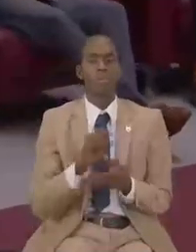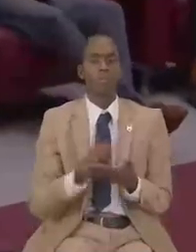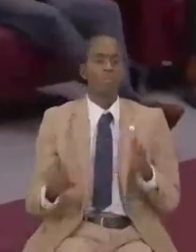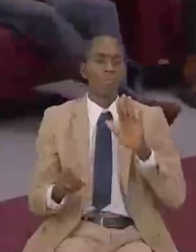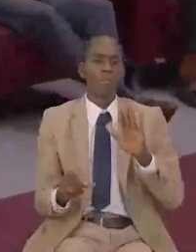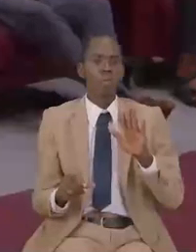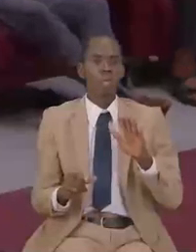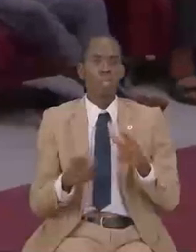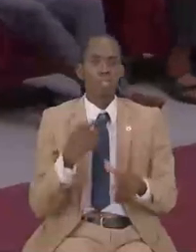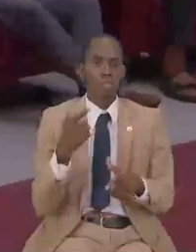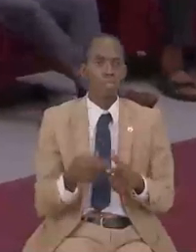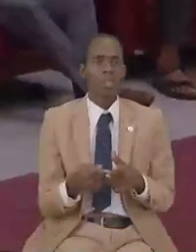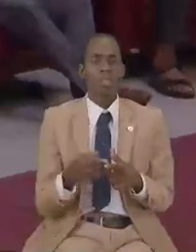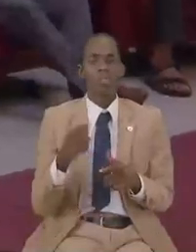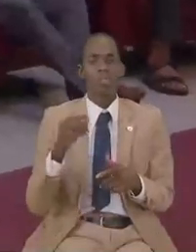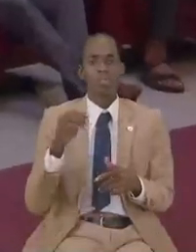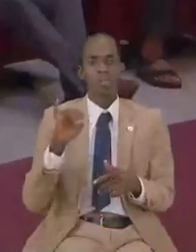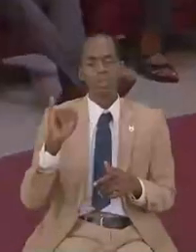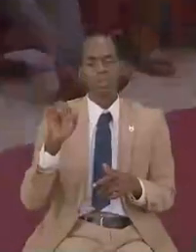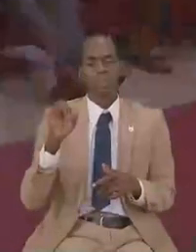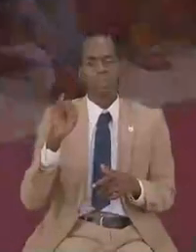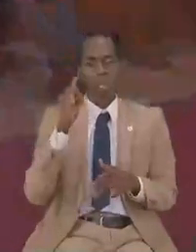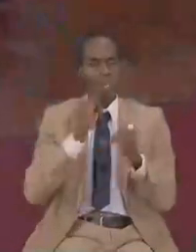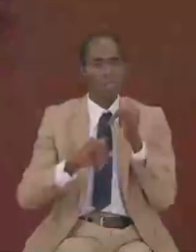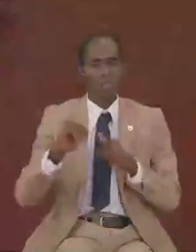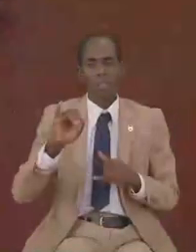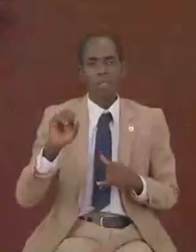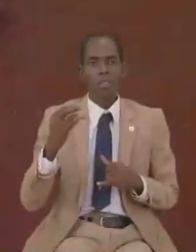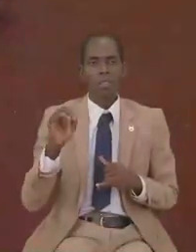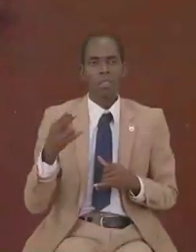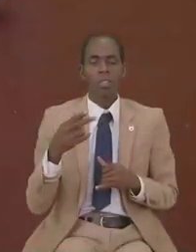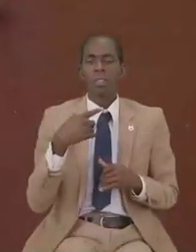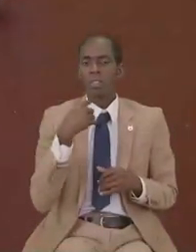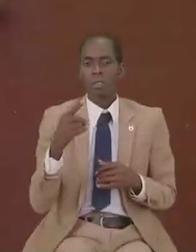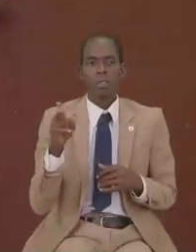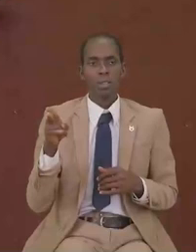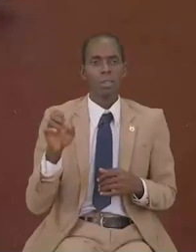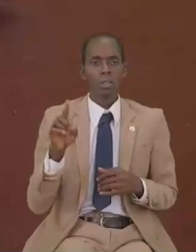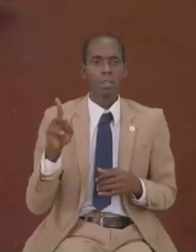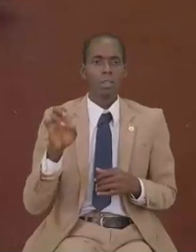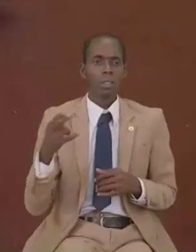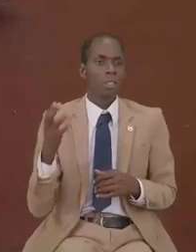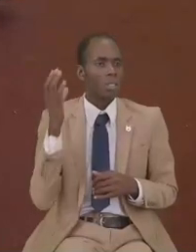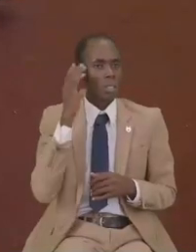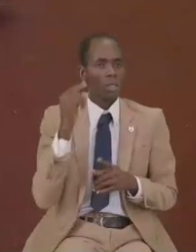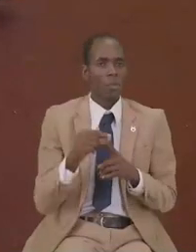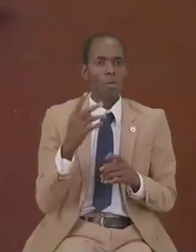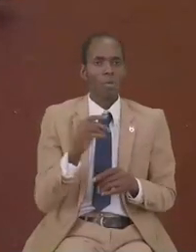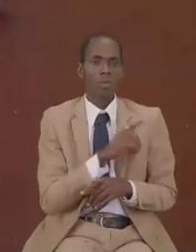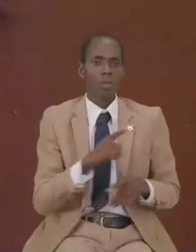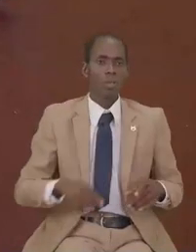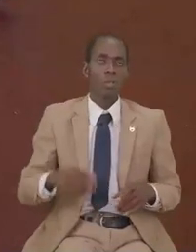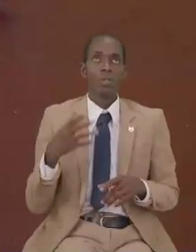Alors Esaïe dit à Ézéchia, écoute la parole de l'Éternel des armées. Verset